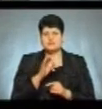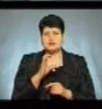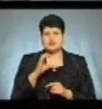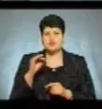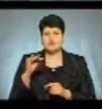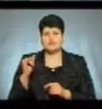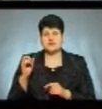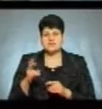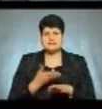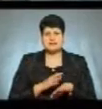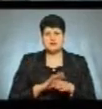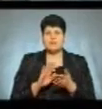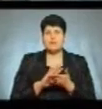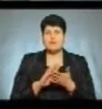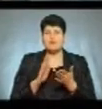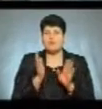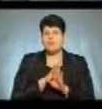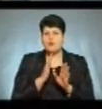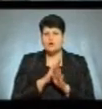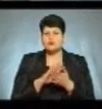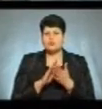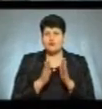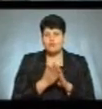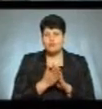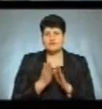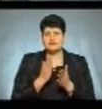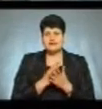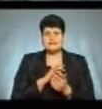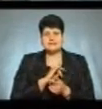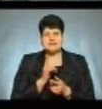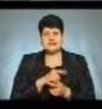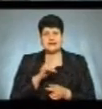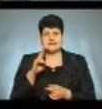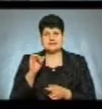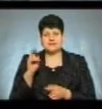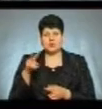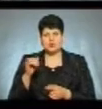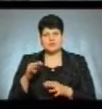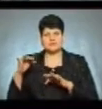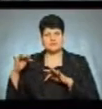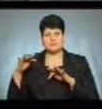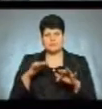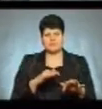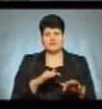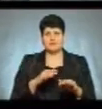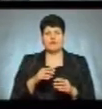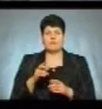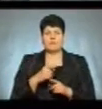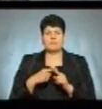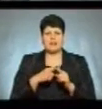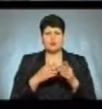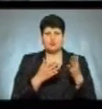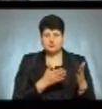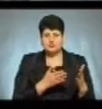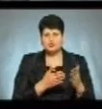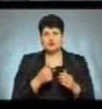складні погодні умови на Тернопільщині зумовлені впливом потужних циклонів, які рухаються з Прибалтики на Білорусь. До кінця